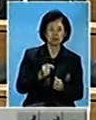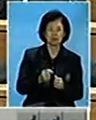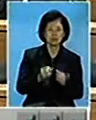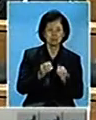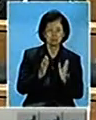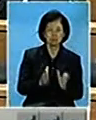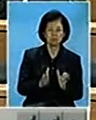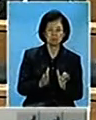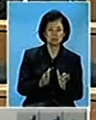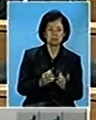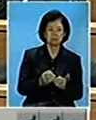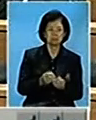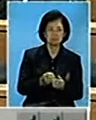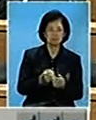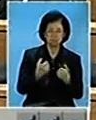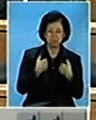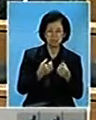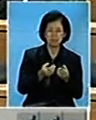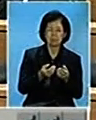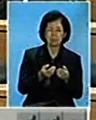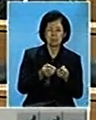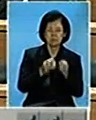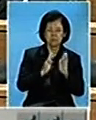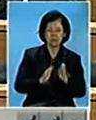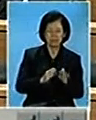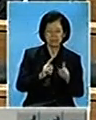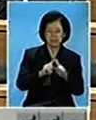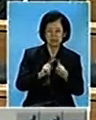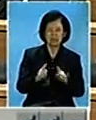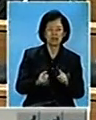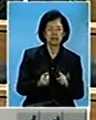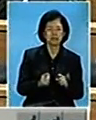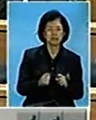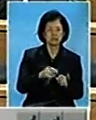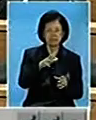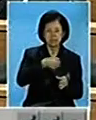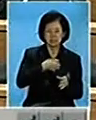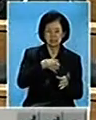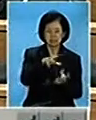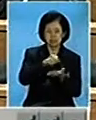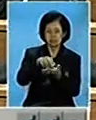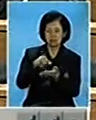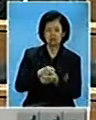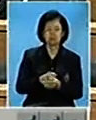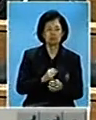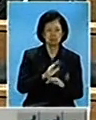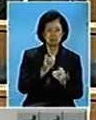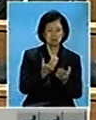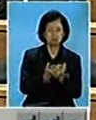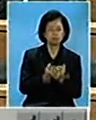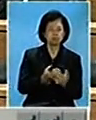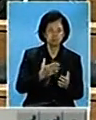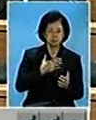าภยศสรรเสริญสุขโลกกระทำแผดมันแผดหนีไม่พ้นแต่จะอย่างไรก็ตามผมก็พึงปรารถน